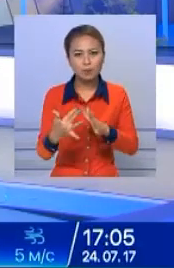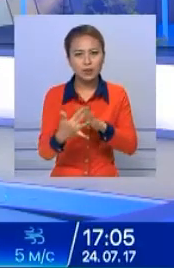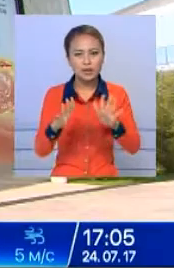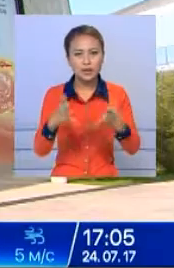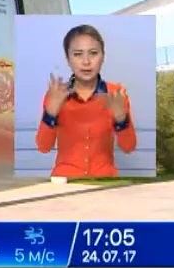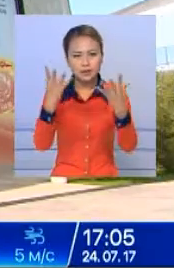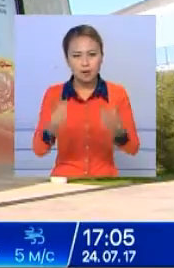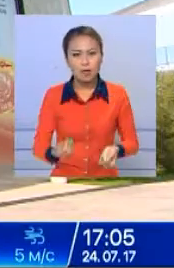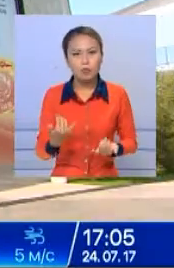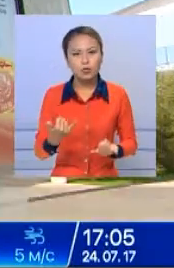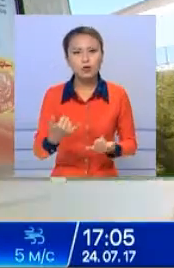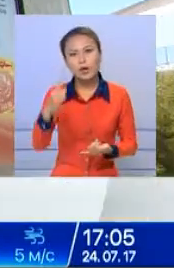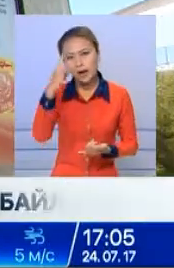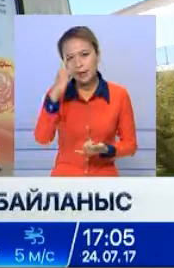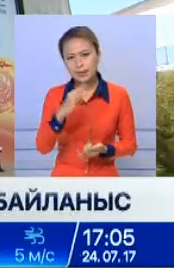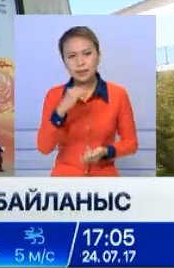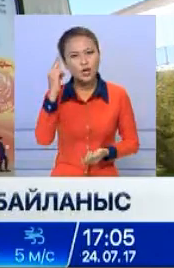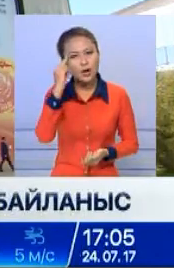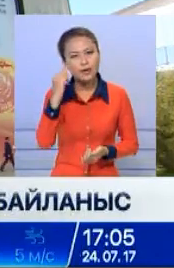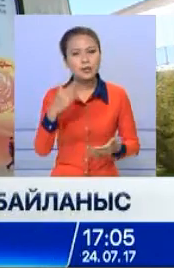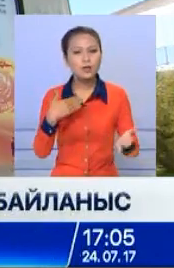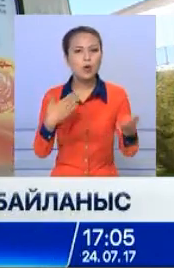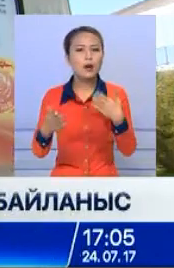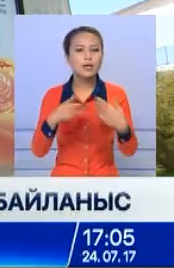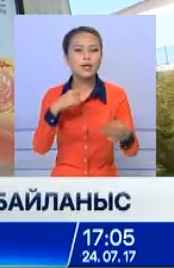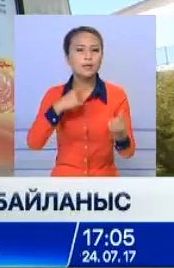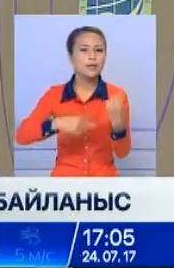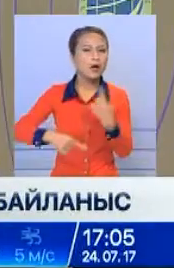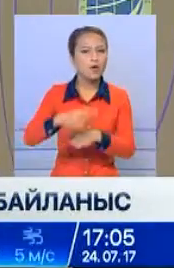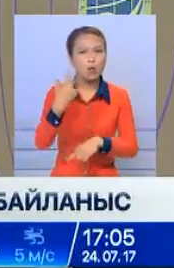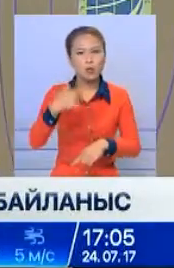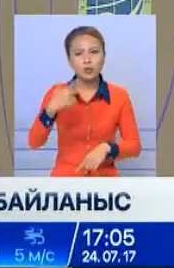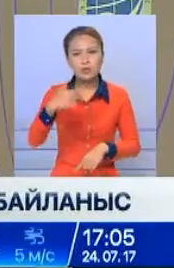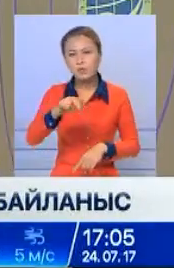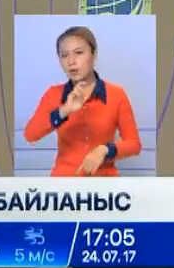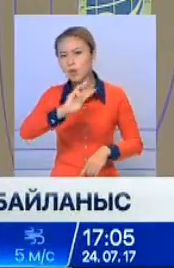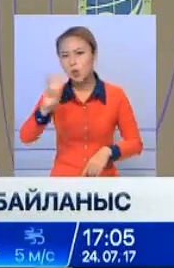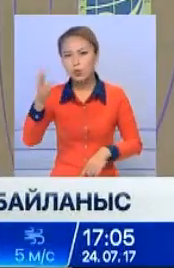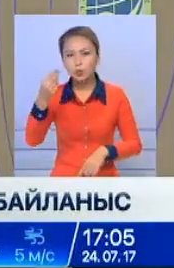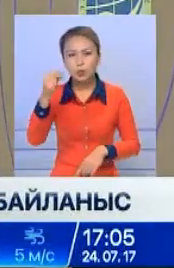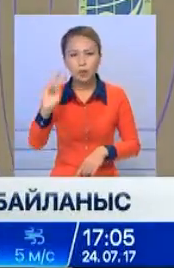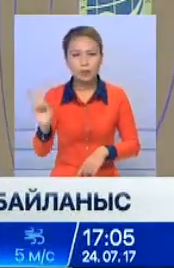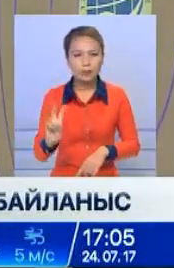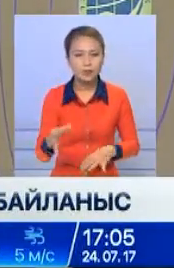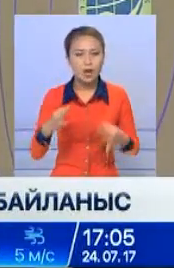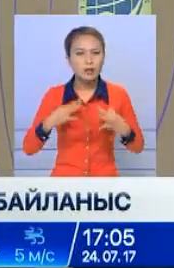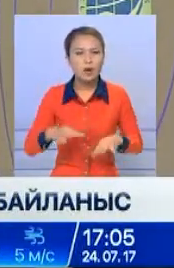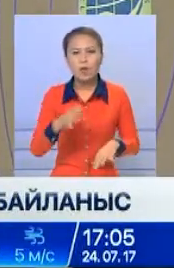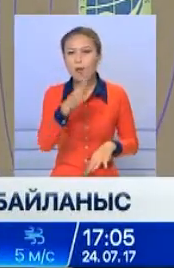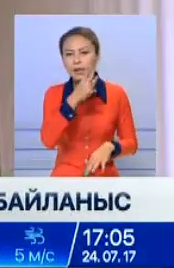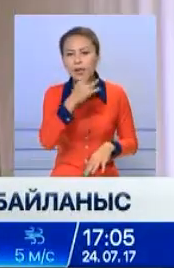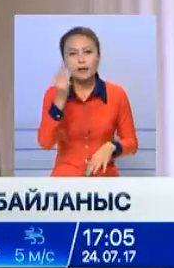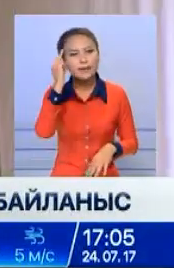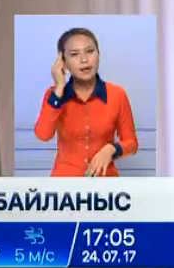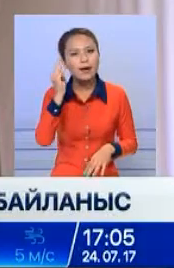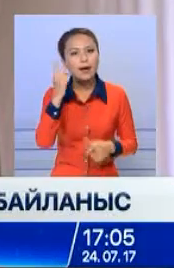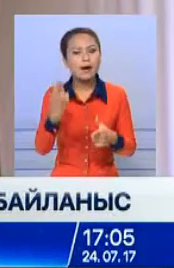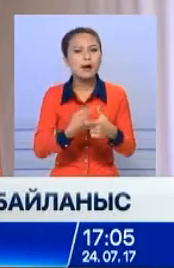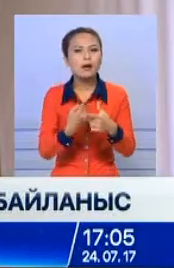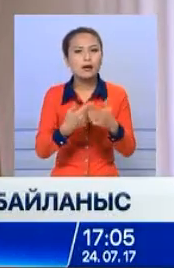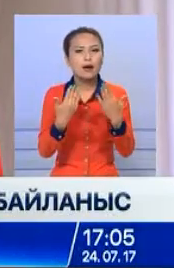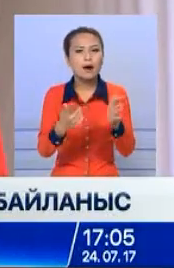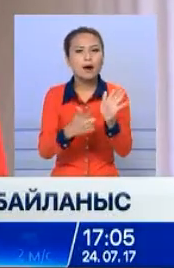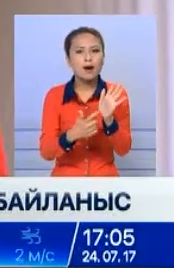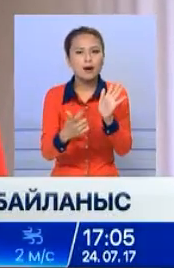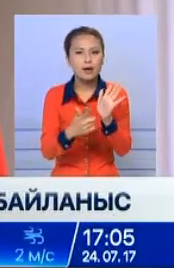деп аталды. Бүгінде Қазақстан мен Қытай арасындағы тауар айналымы 30 миллион долларға жеткен. Алдағы уақытта Қытай тарапы Қарағанды